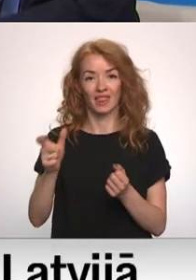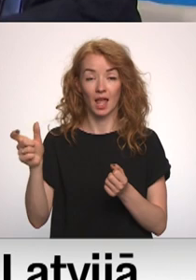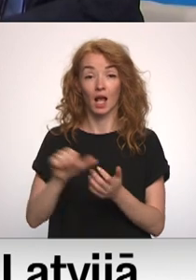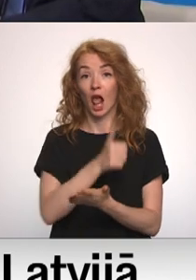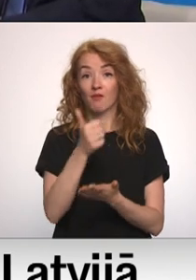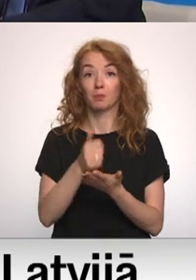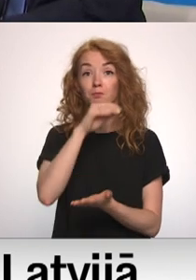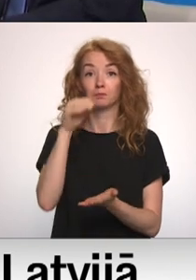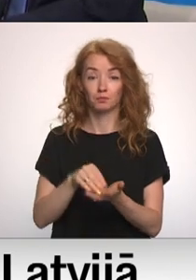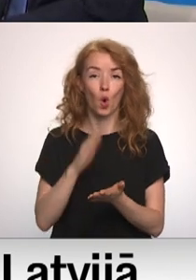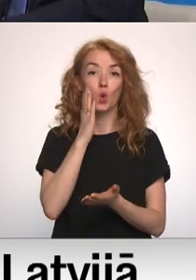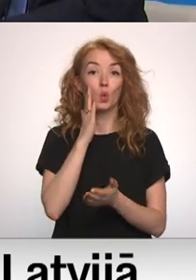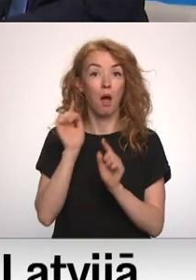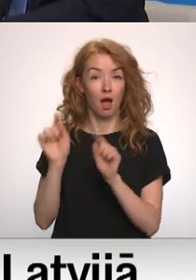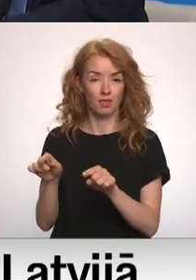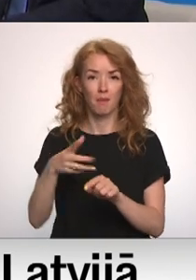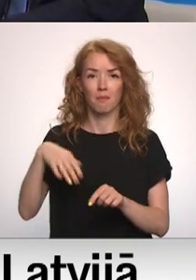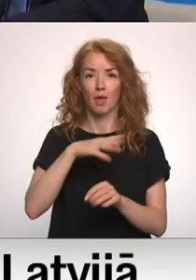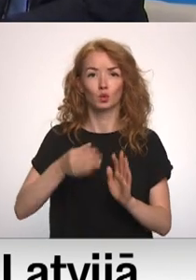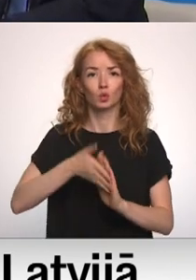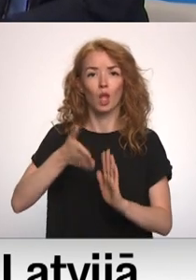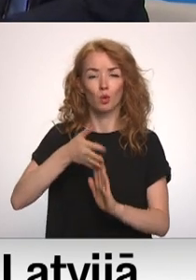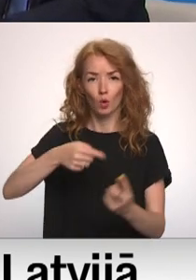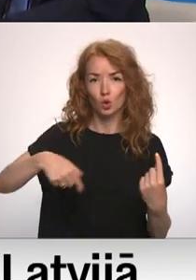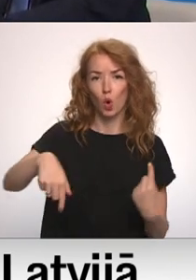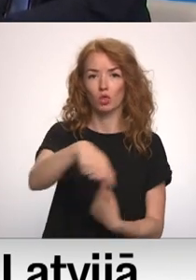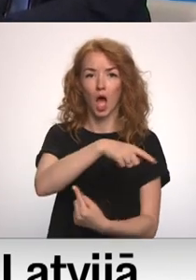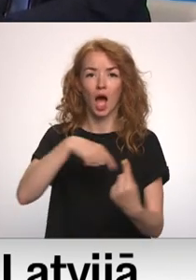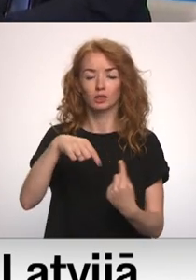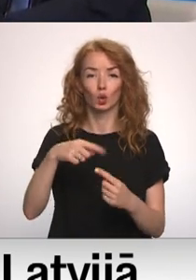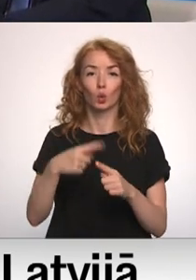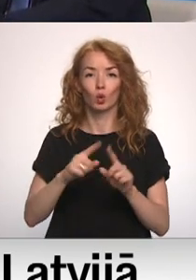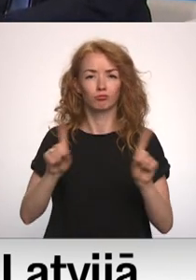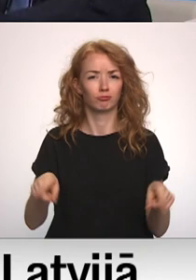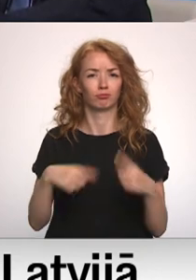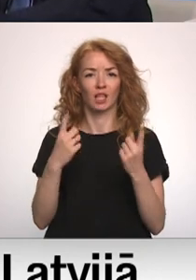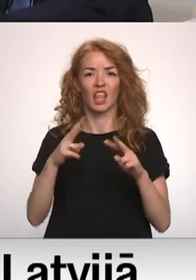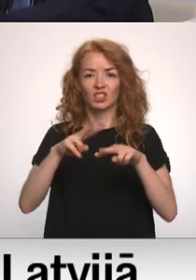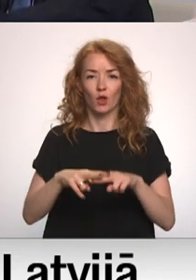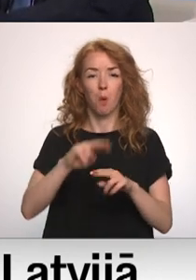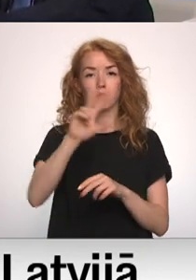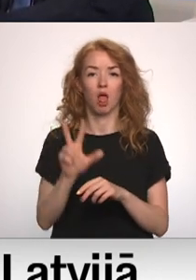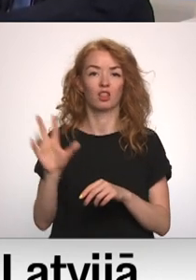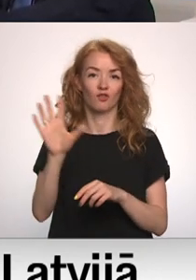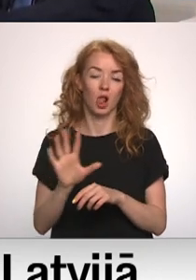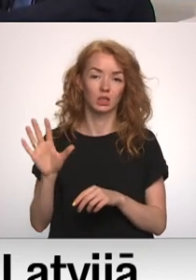mītne atradīsies Rumānijā. Mēs uzlabosim mūsu rotācijas izvietošanu un attīstīsim izvietošanu Baltijas